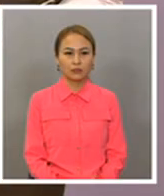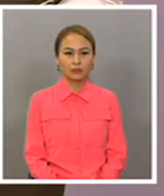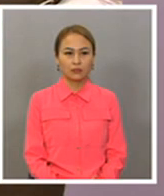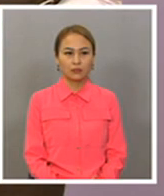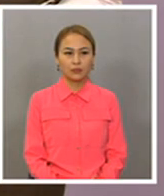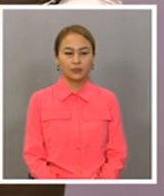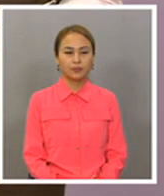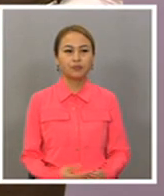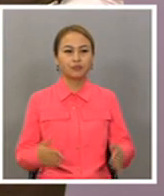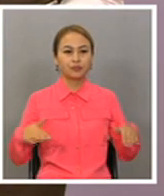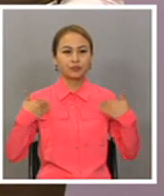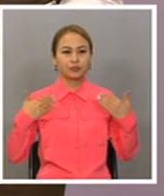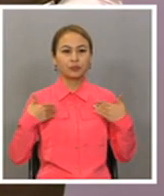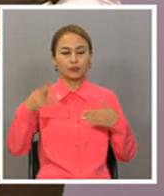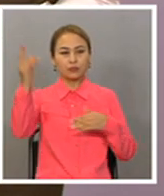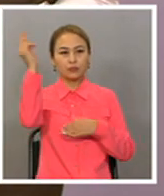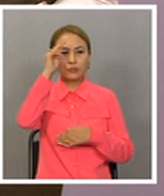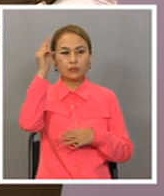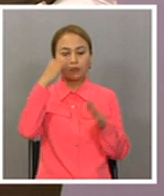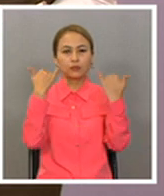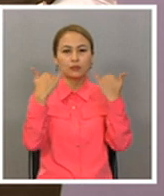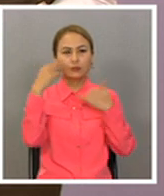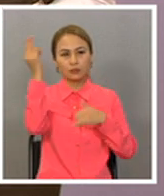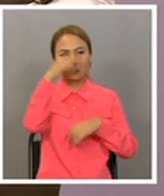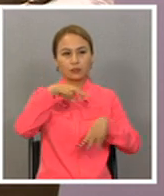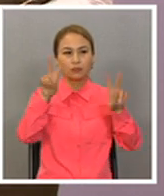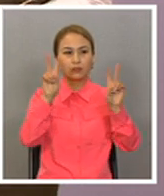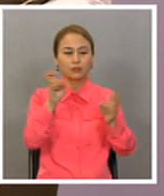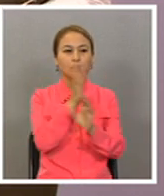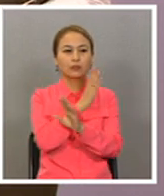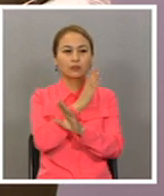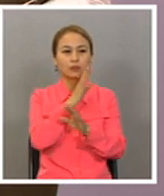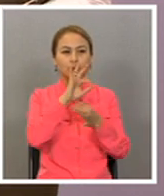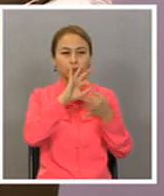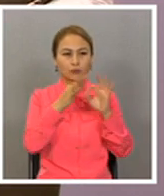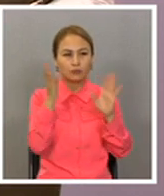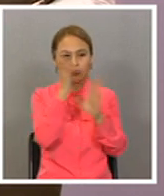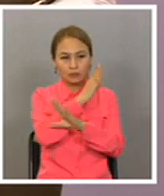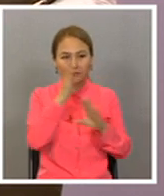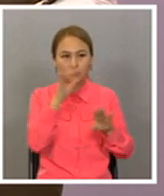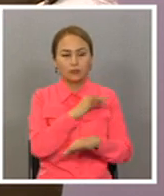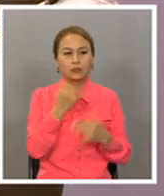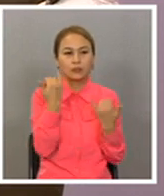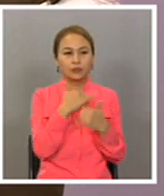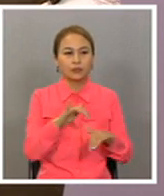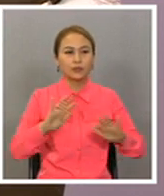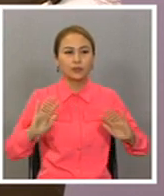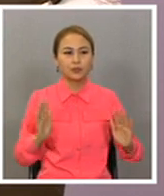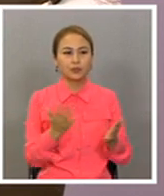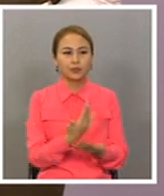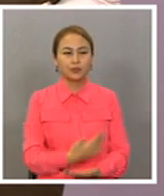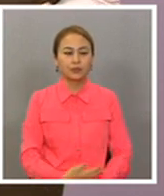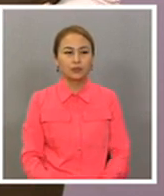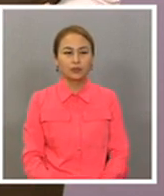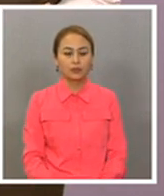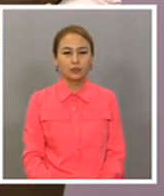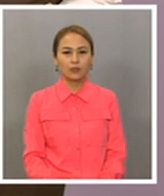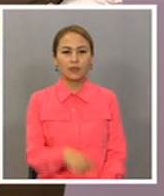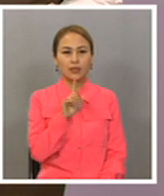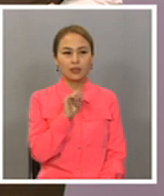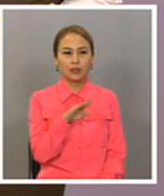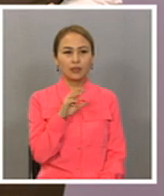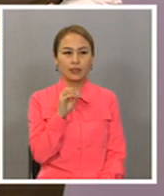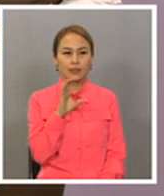Сәлеметсіңдер ме оқушылар. Бүгінгі сабақтың тақырыбы табиғаттың таңғажайып құбылыстары. Зат